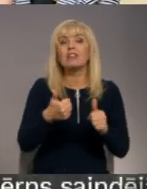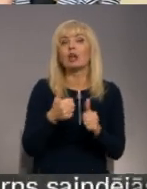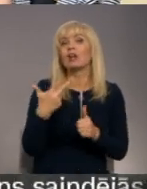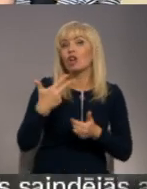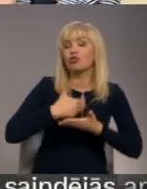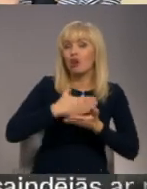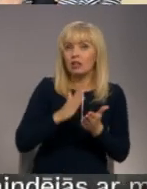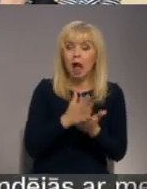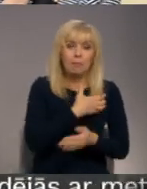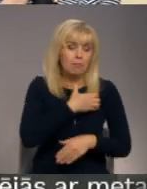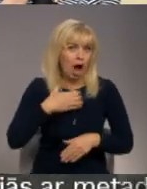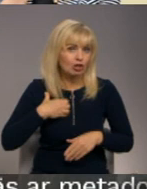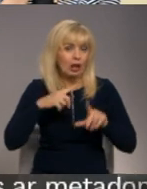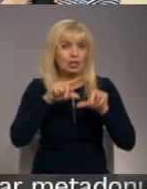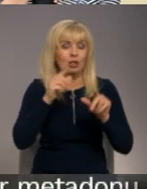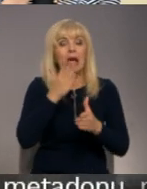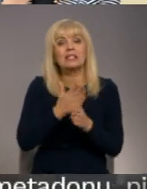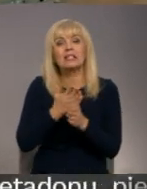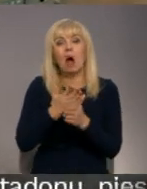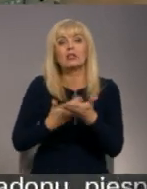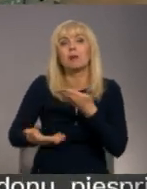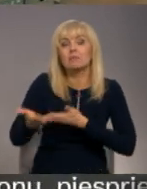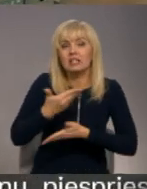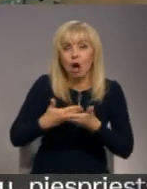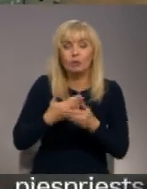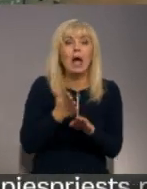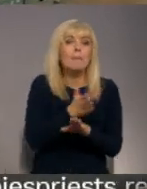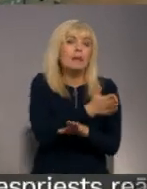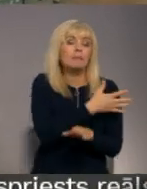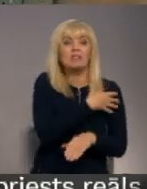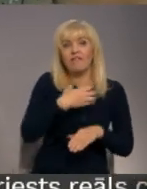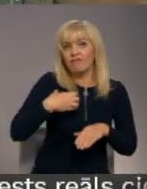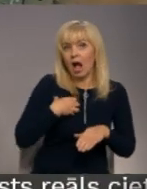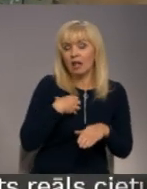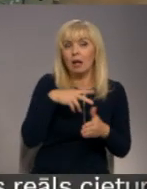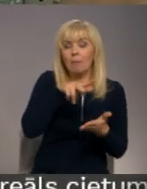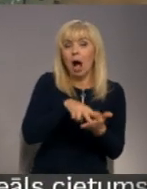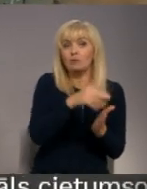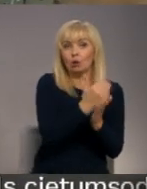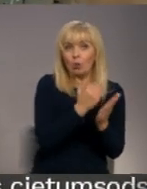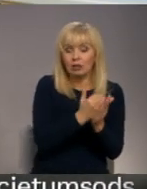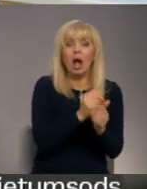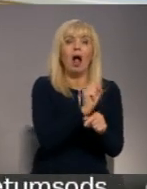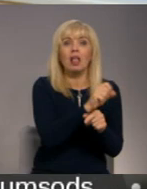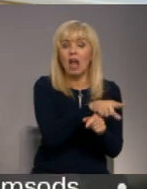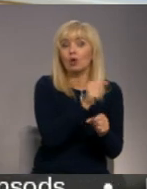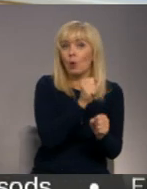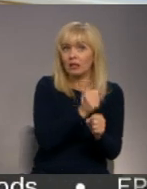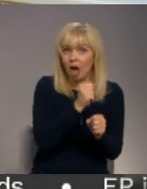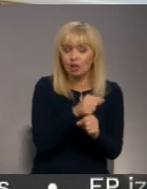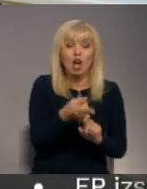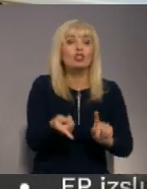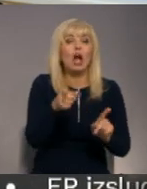daļā pašvaldību iestādes savstarpēji sadarbojušās, vēl pirms valdība apstiprinājusi noteikumus, kas to liek darīt. Šīm izmaiņām